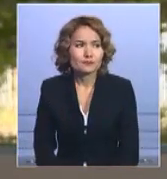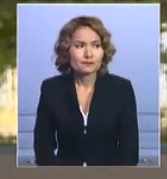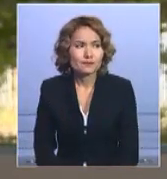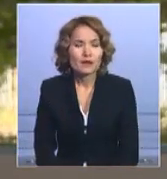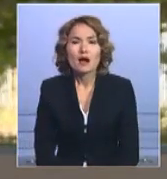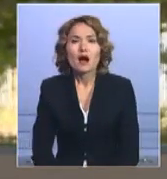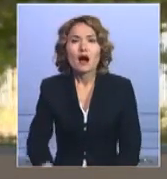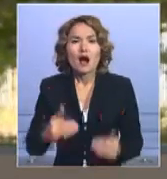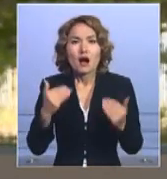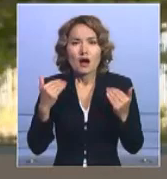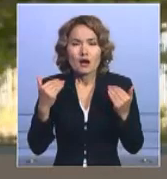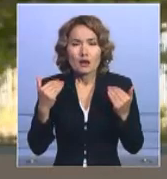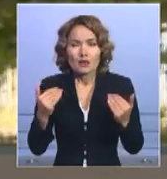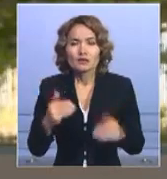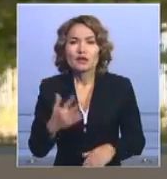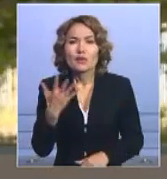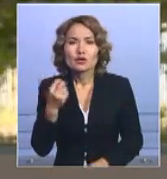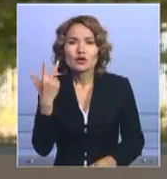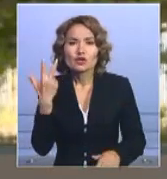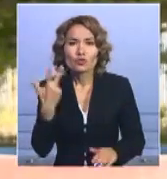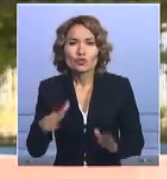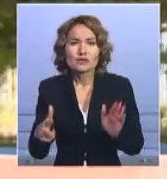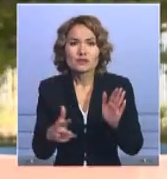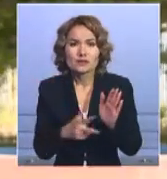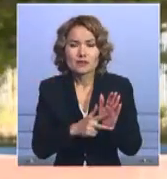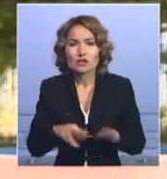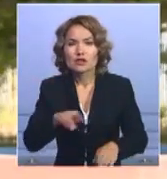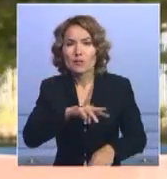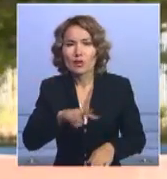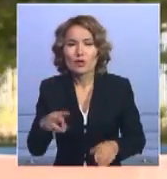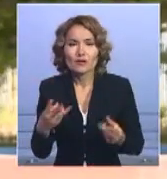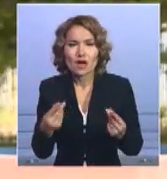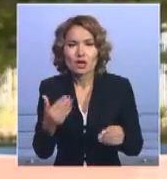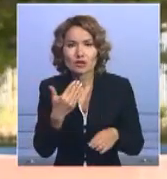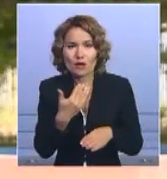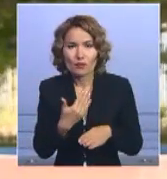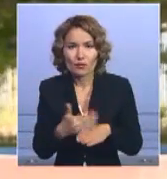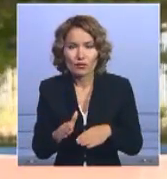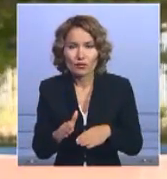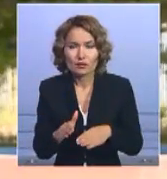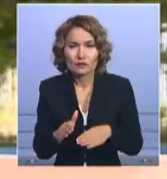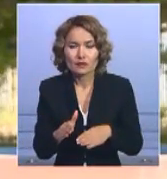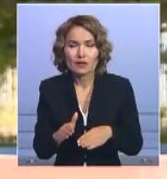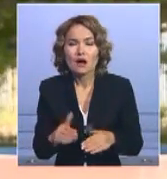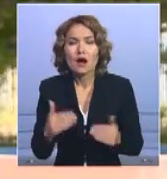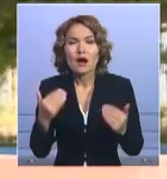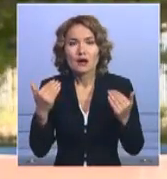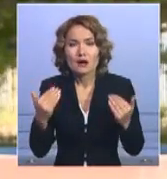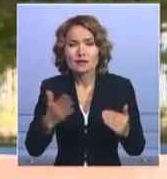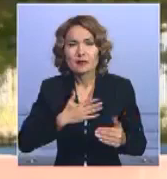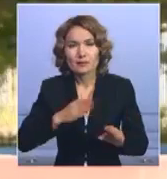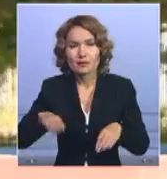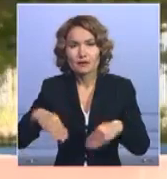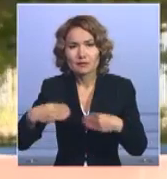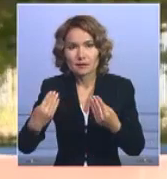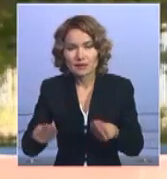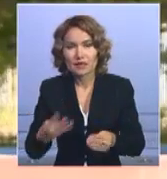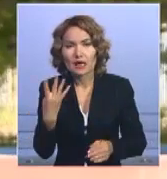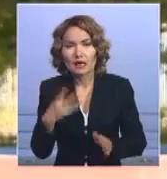адамға 538 миллион ақша бөлінген. Қазіргі таңға біздің беріп отқанымыз 46